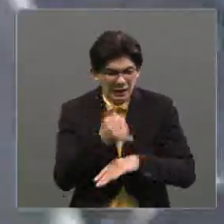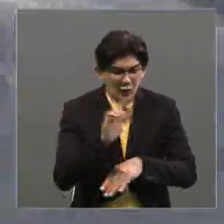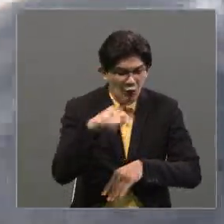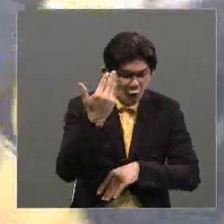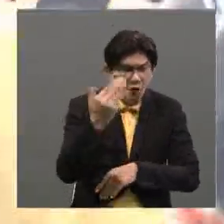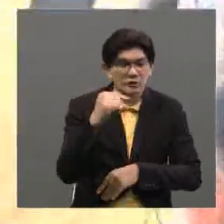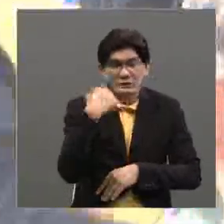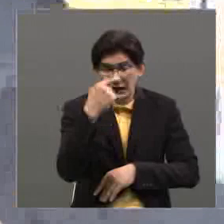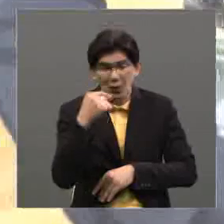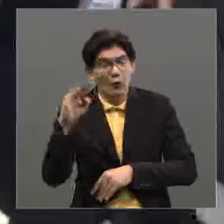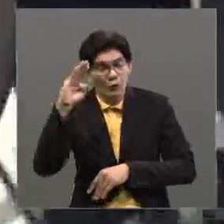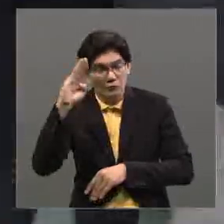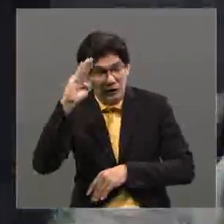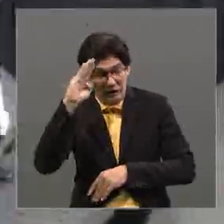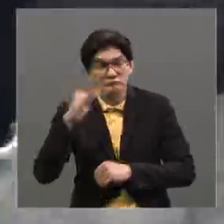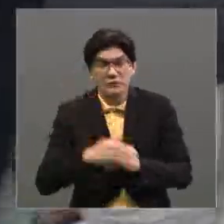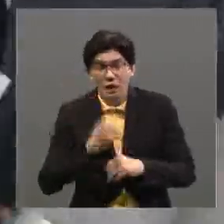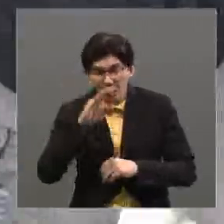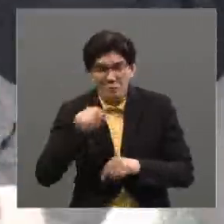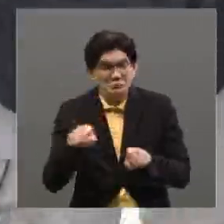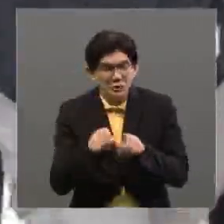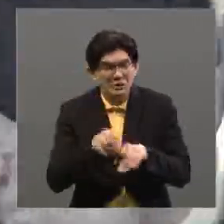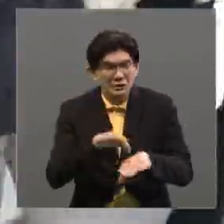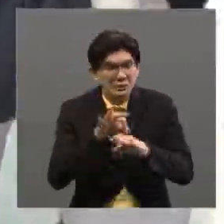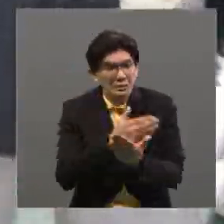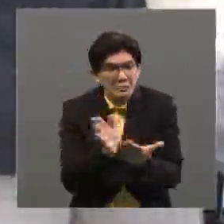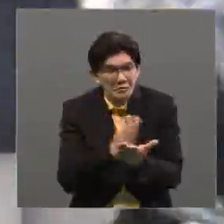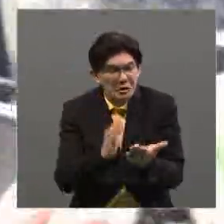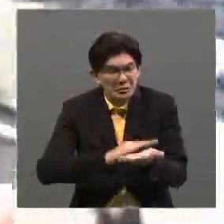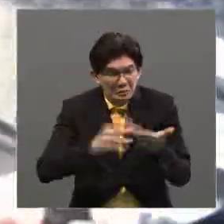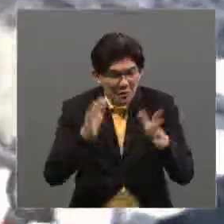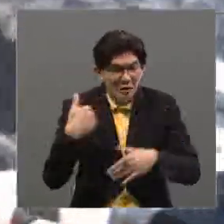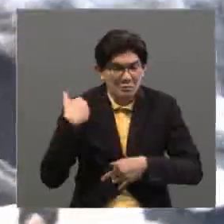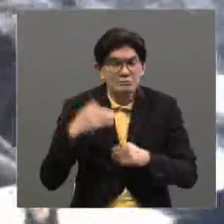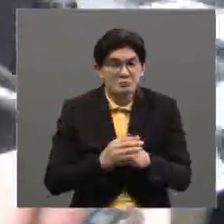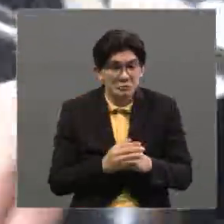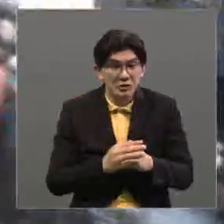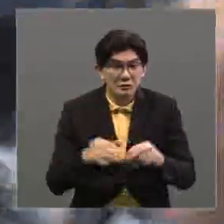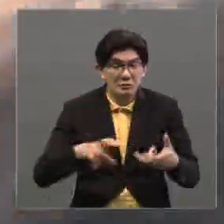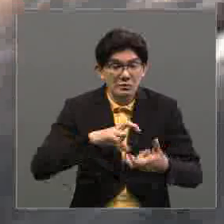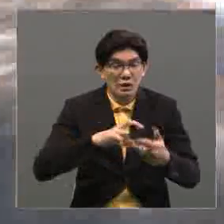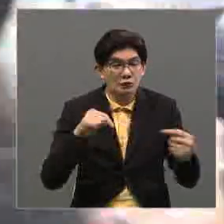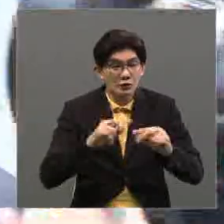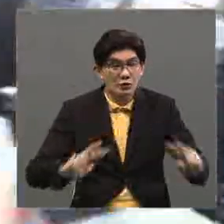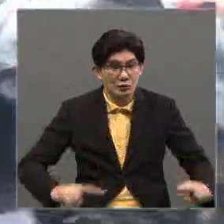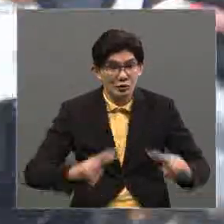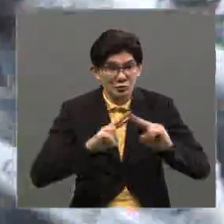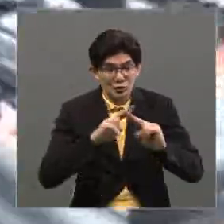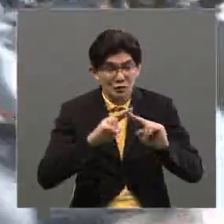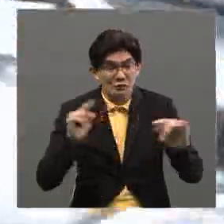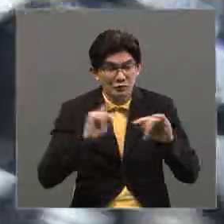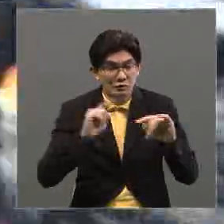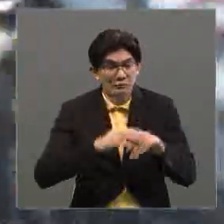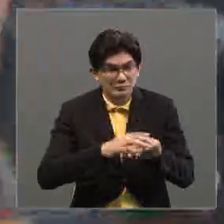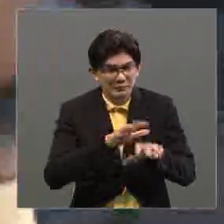แล้วยังบอกด้วยว่าเขาแบ่งเค้กกันเรียบร้อยแล้วตามสูตรการจัดตั้งรัฐบาลเนี่ยพลังประชารัฐจะได้กระทรวงมหาดไทยโดยพลเอกประวิตรจะไม่นั่งเองแต่ว่าจะ